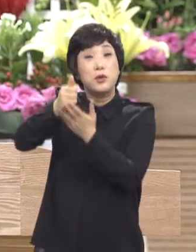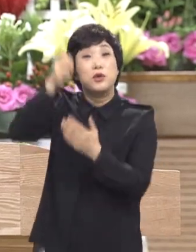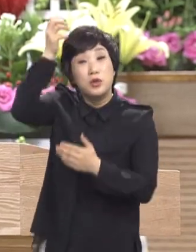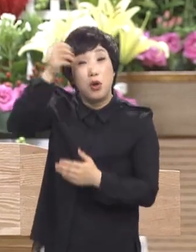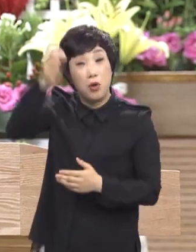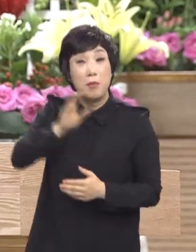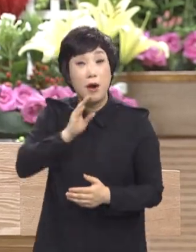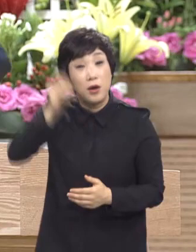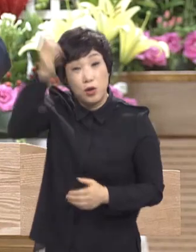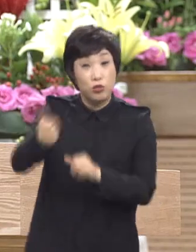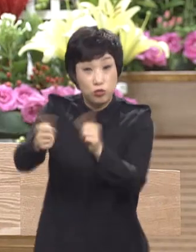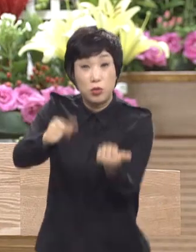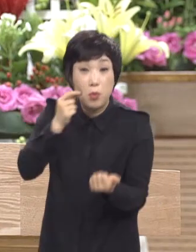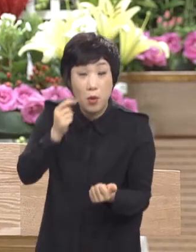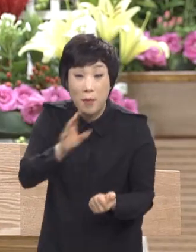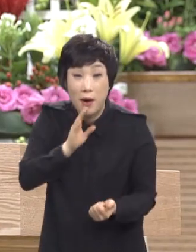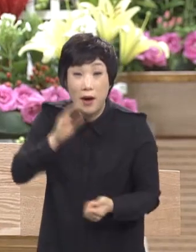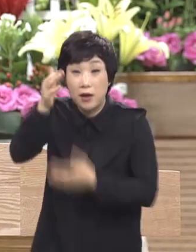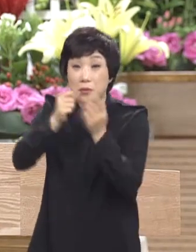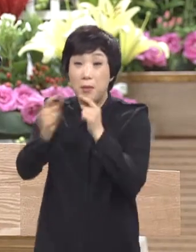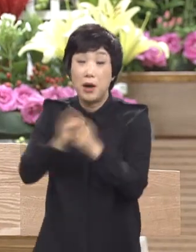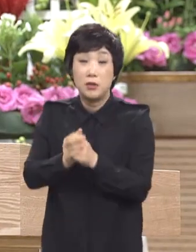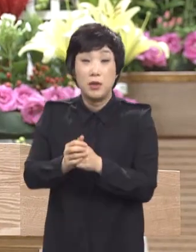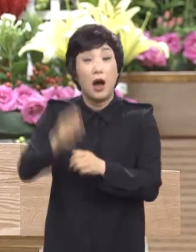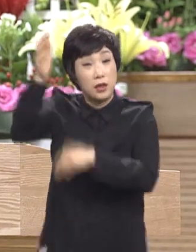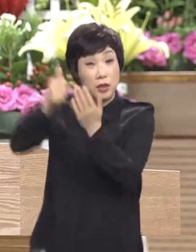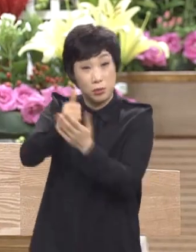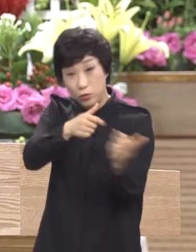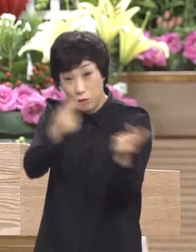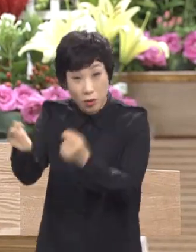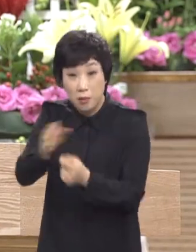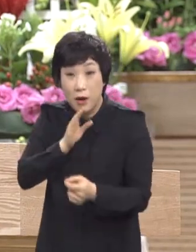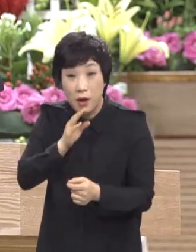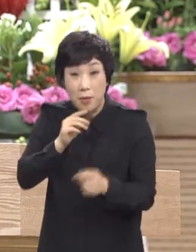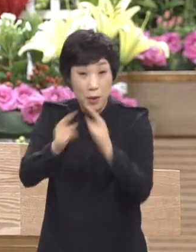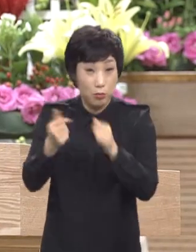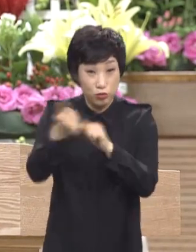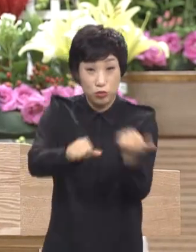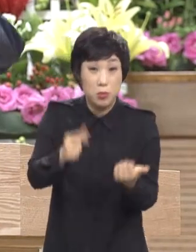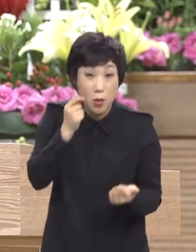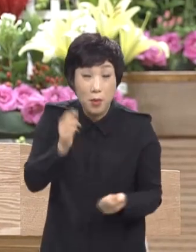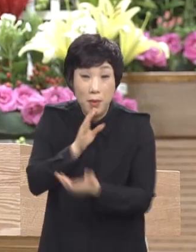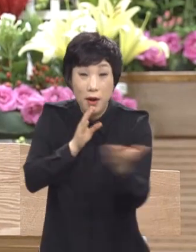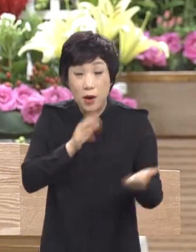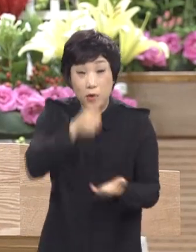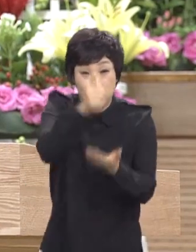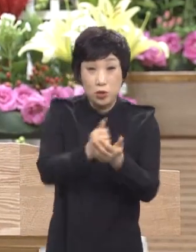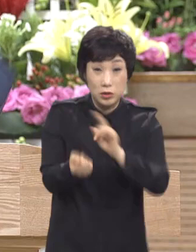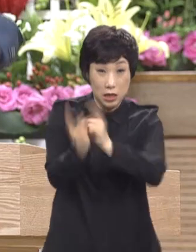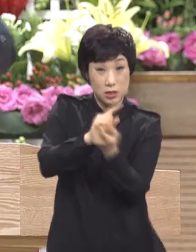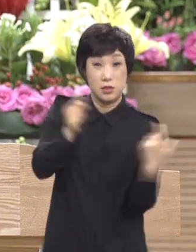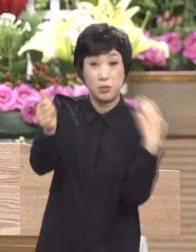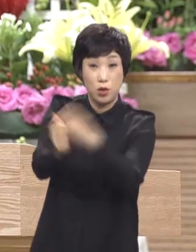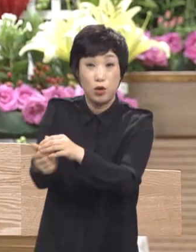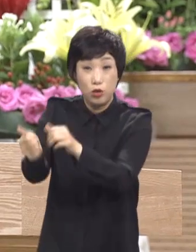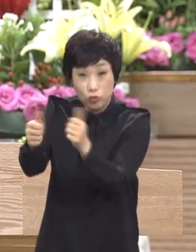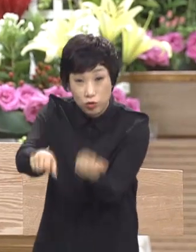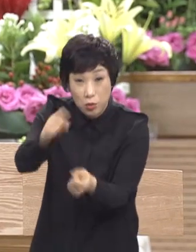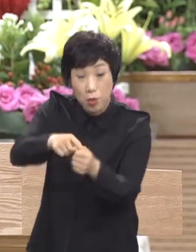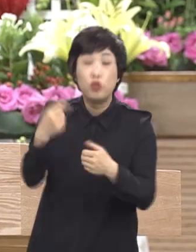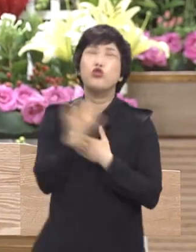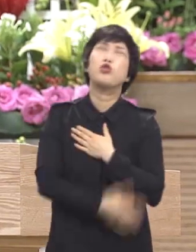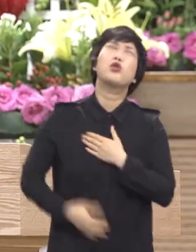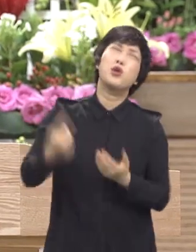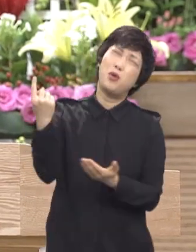없잖아요. 말씀이 하나님이시니 말씀이 죽을 수 없잖아요. 죄를 짊어지고 죽어주려고 육신을 고의적으로